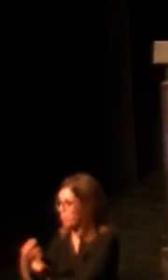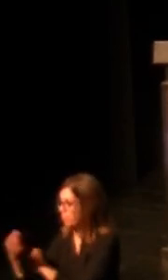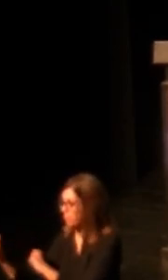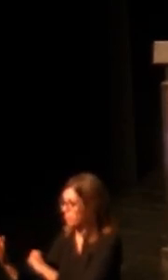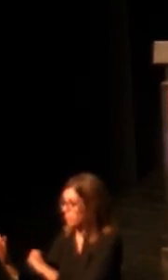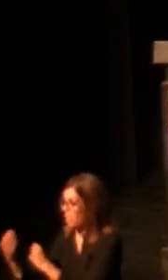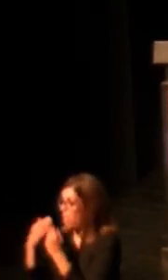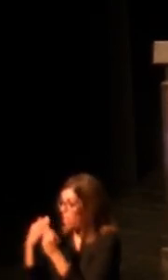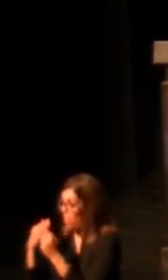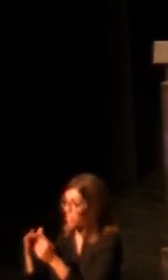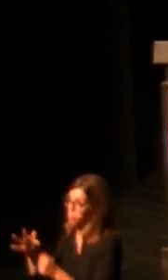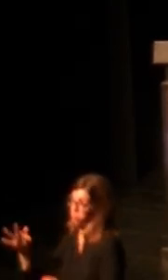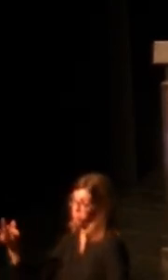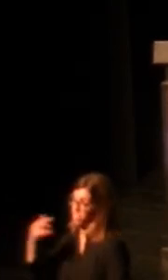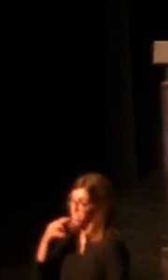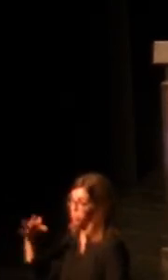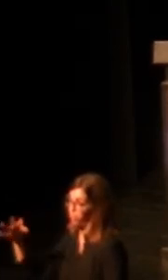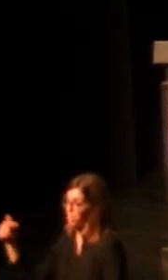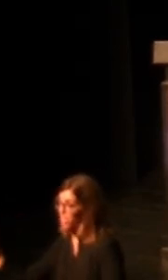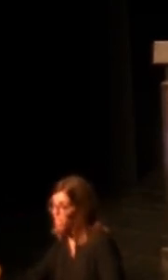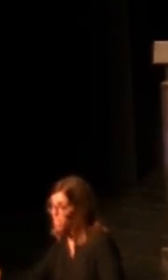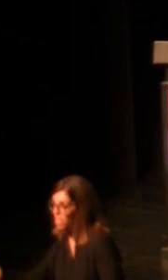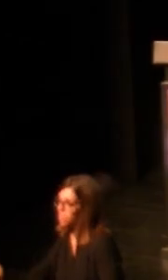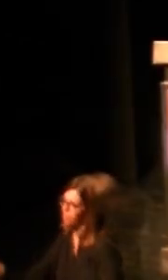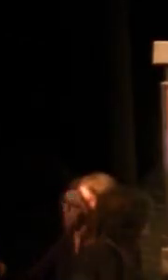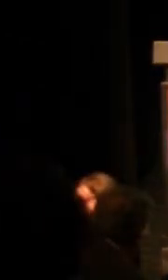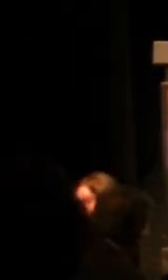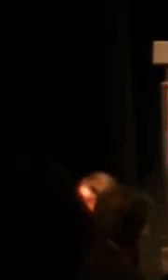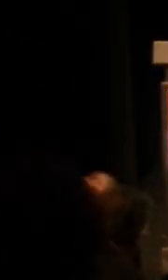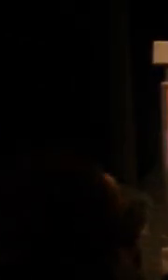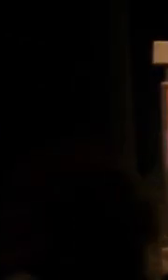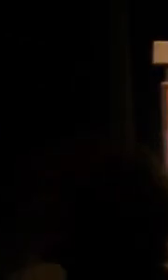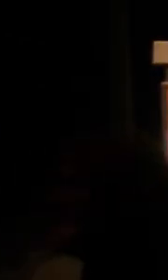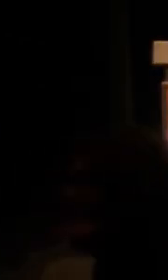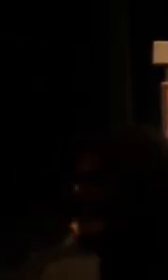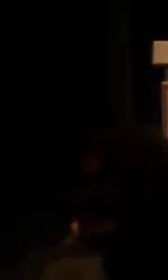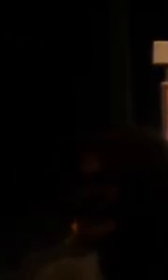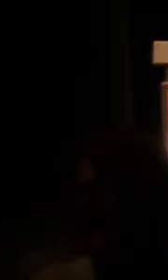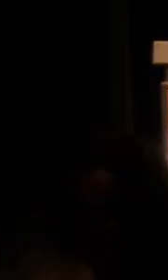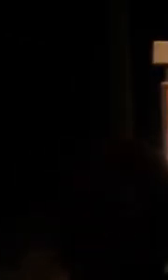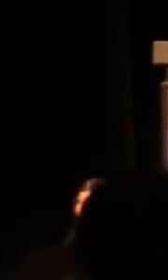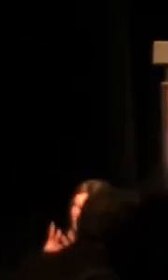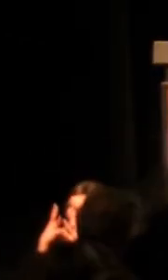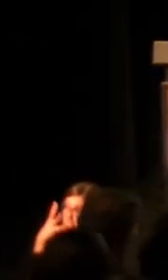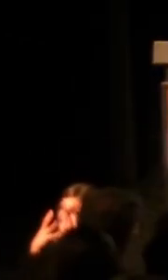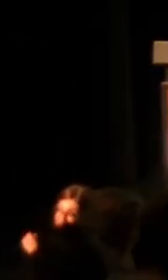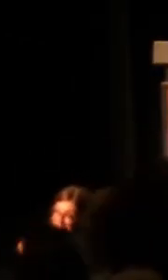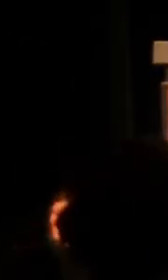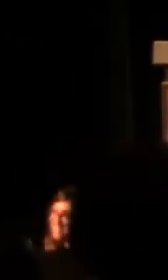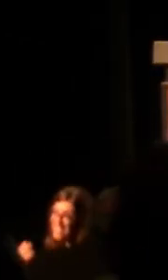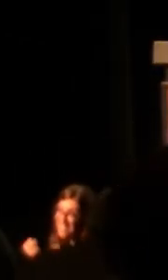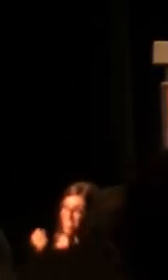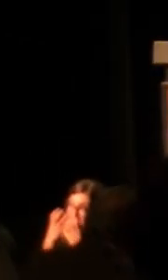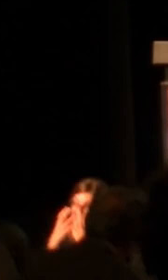canvi i de les noves perspectives que venen, doncs això sigui possible. Per tant, el missatge, i crec que resumint una miqueta el que s'ha dit